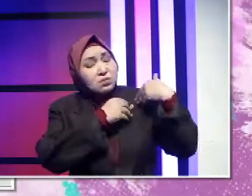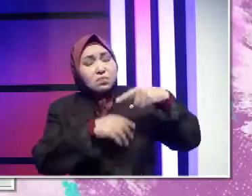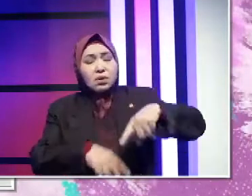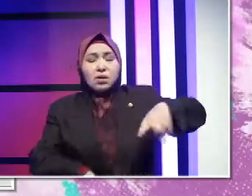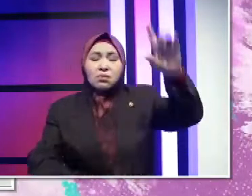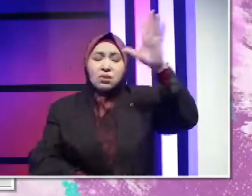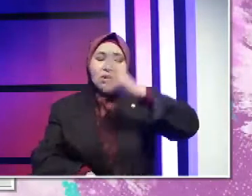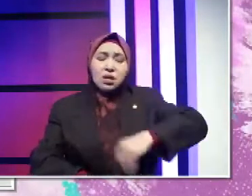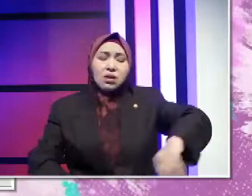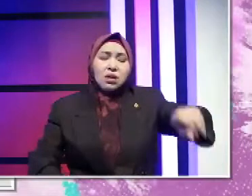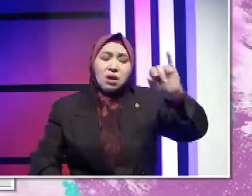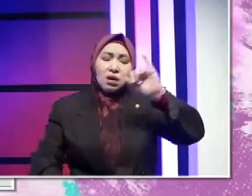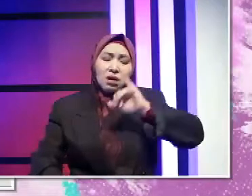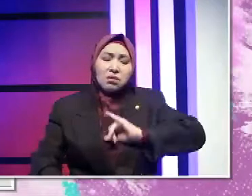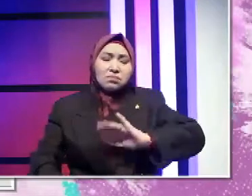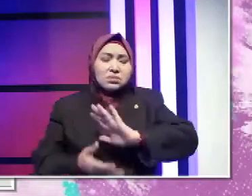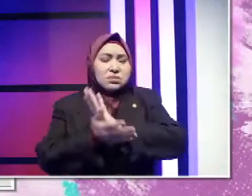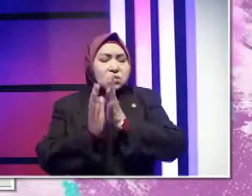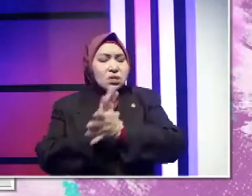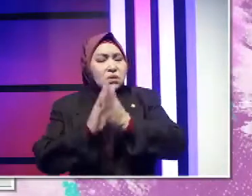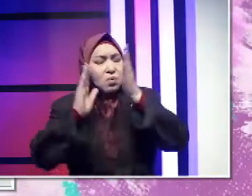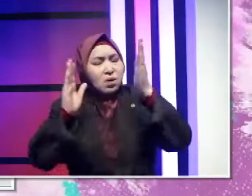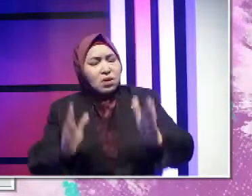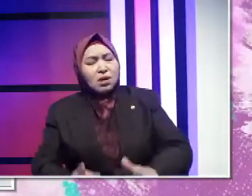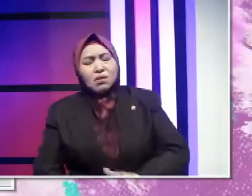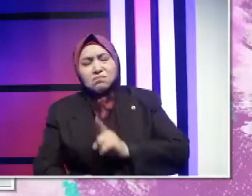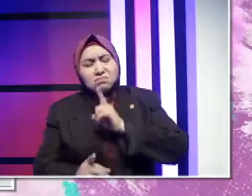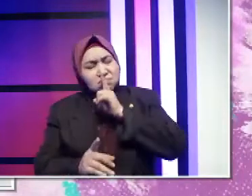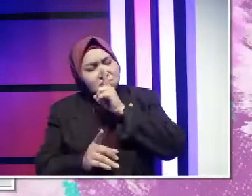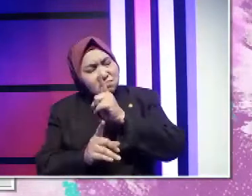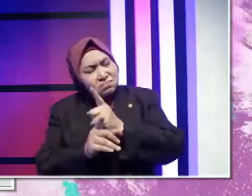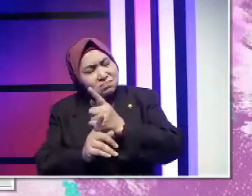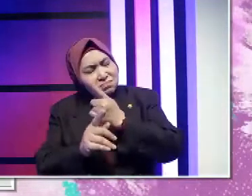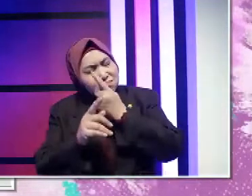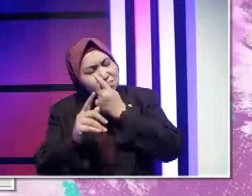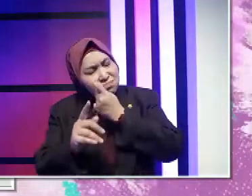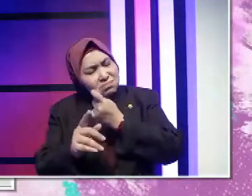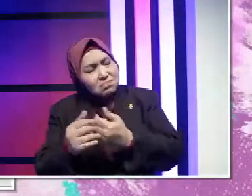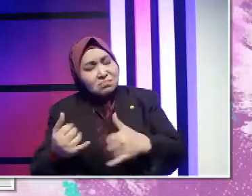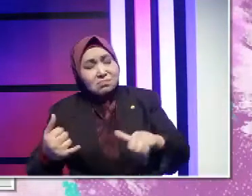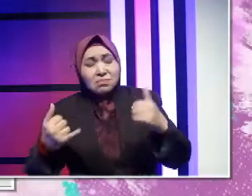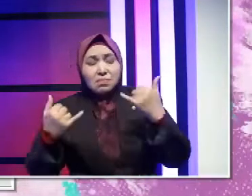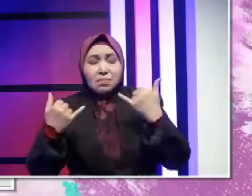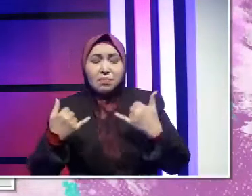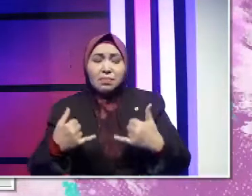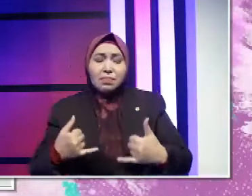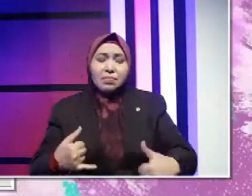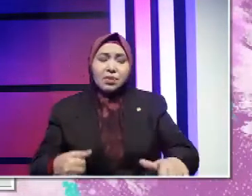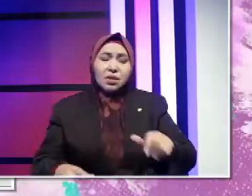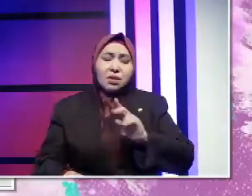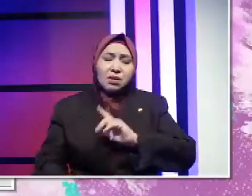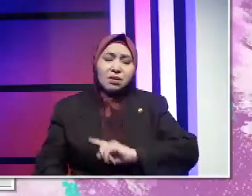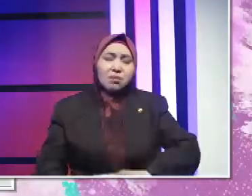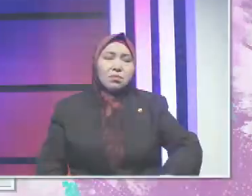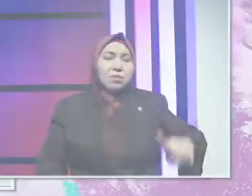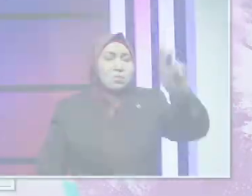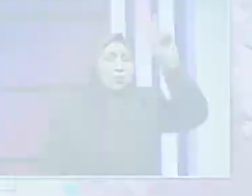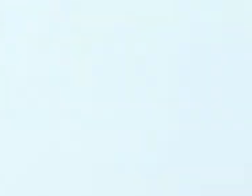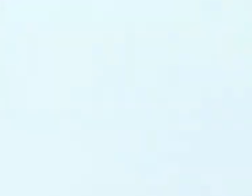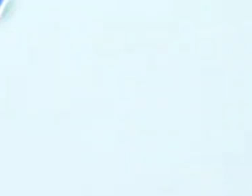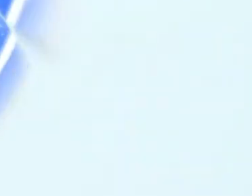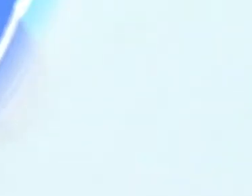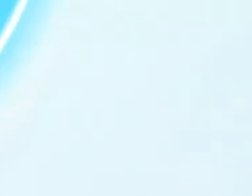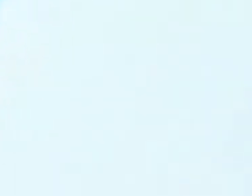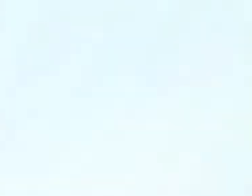كنت لمن الساخرين. صدق الله.